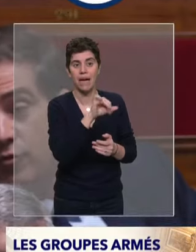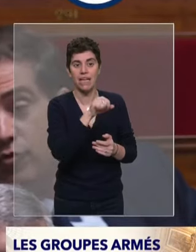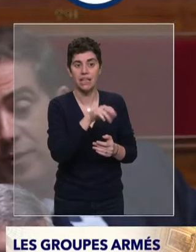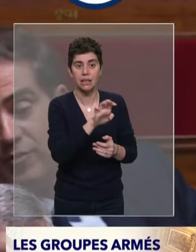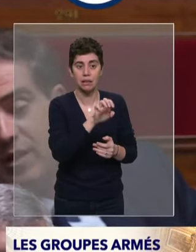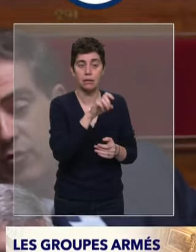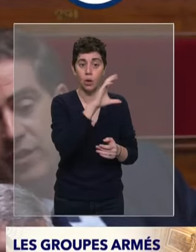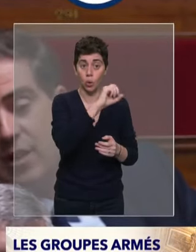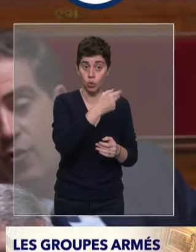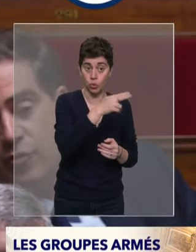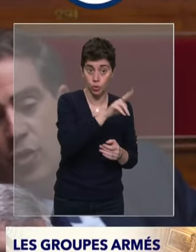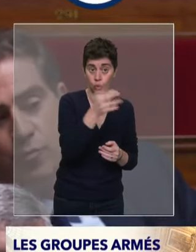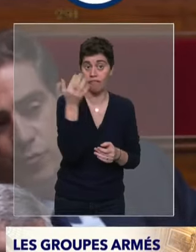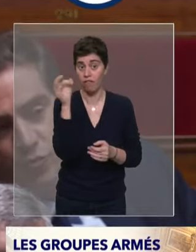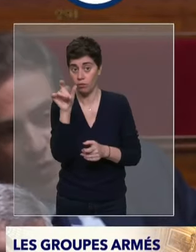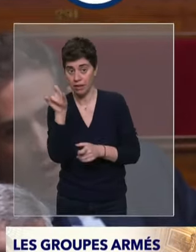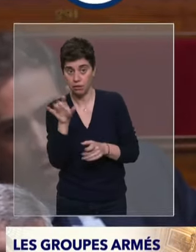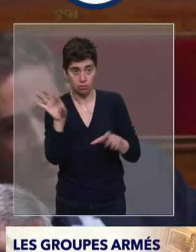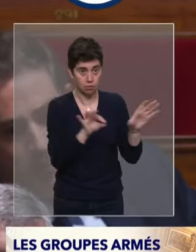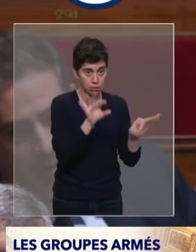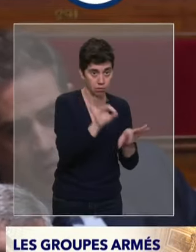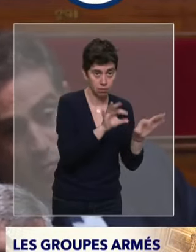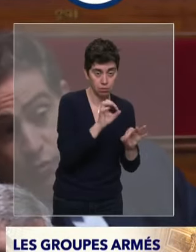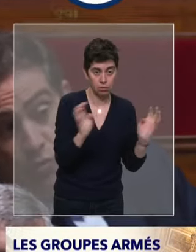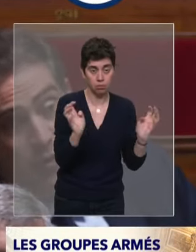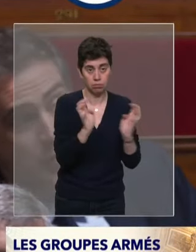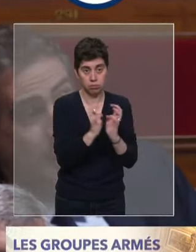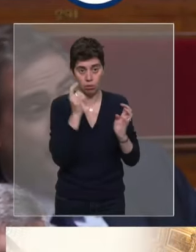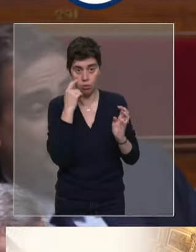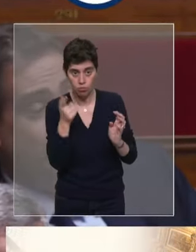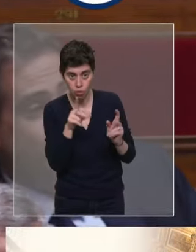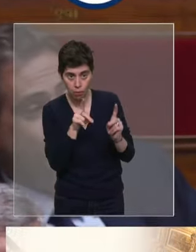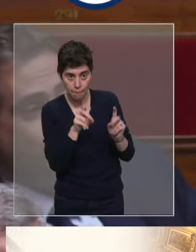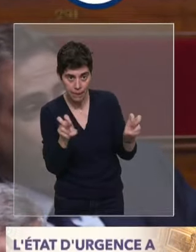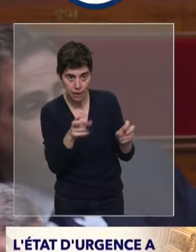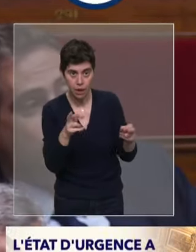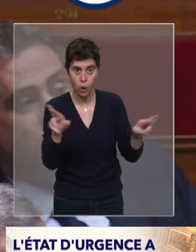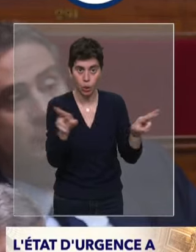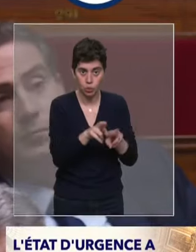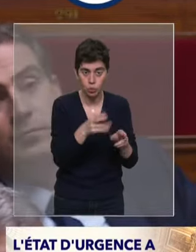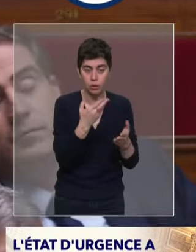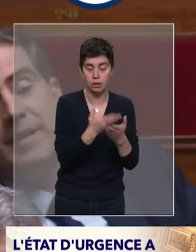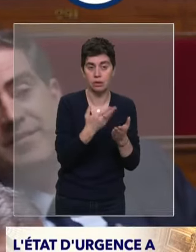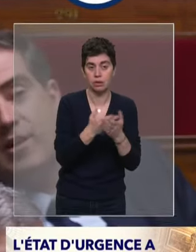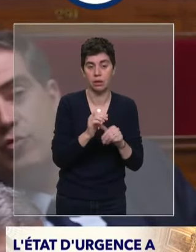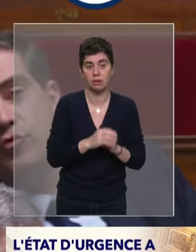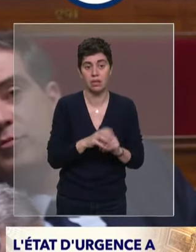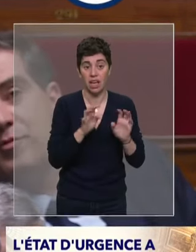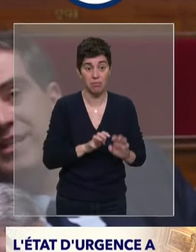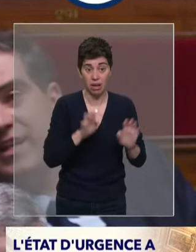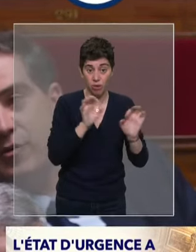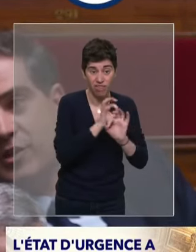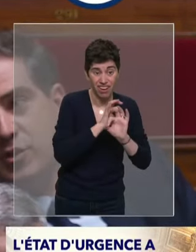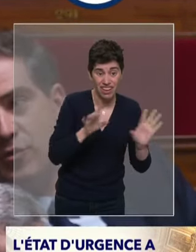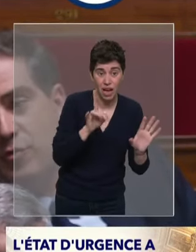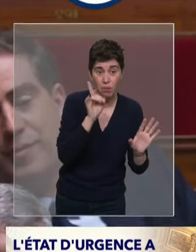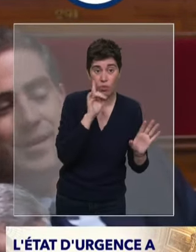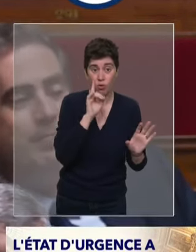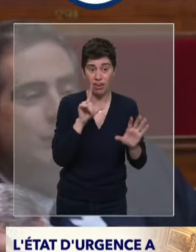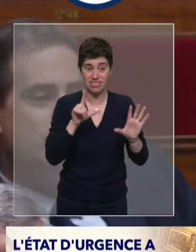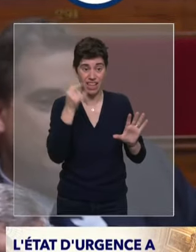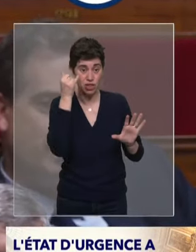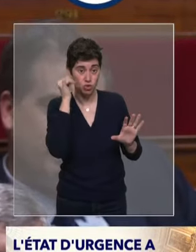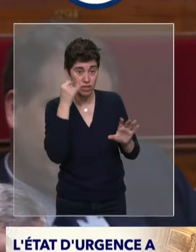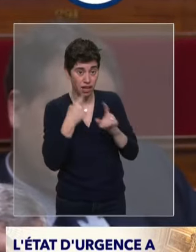France, pour permettre une transition pacifique du pouvoir. Sans parlement ni président depuis l'assassinat de Jovenel Moïse le